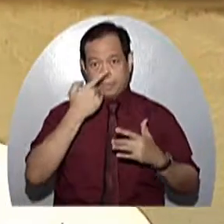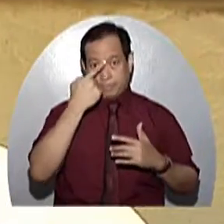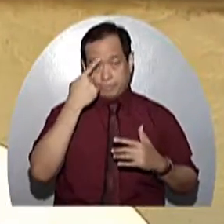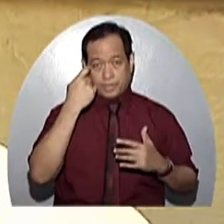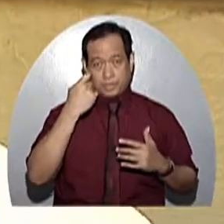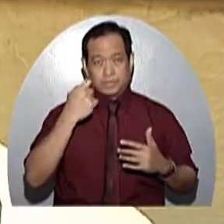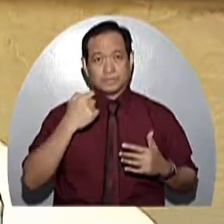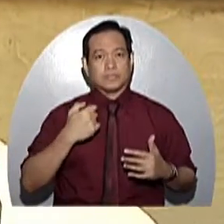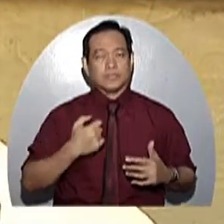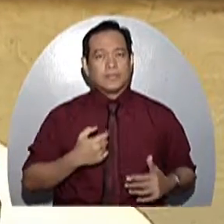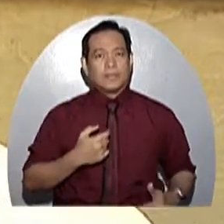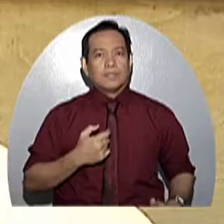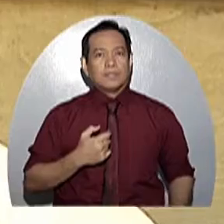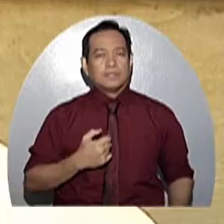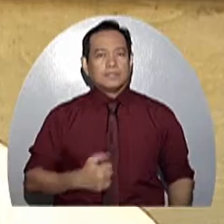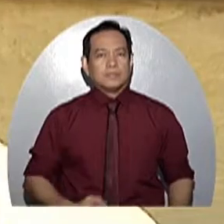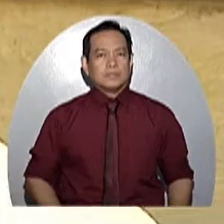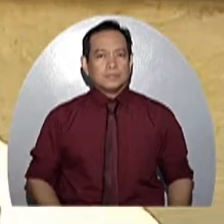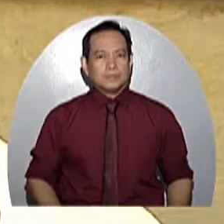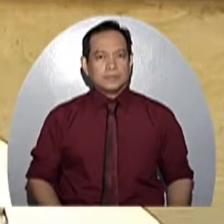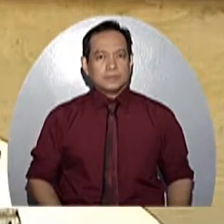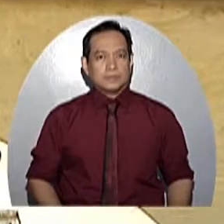Kasi mas marami pa naman pong,